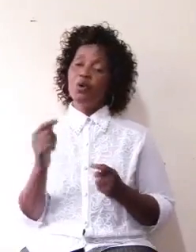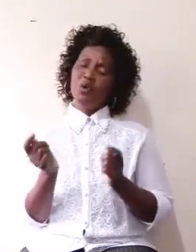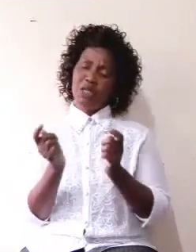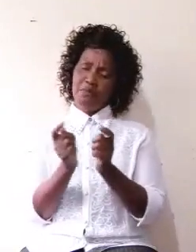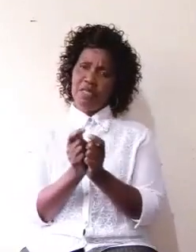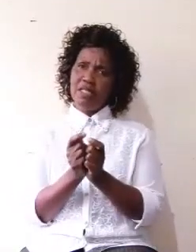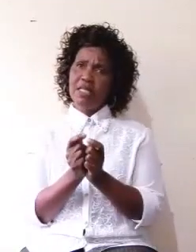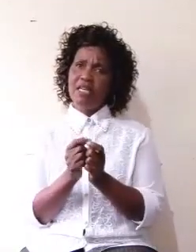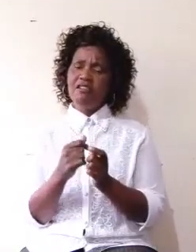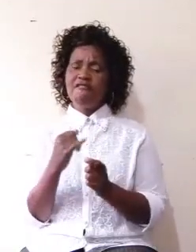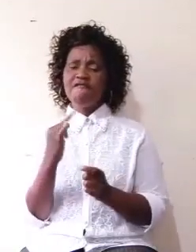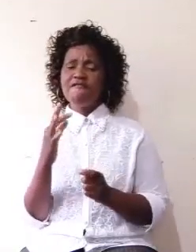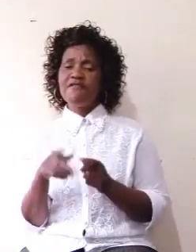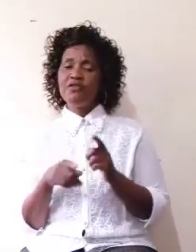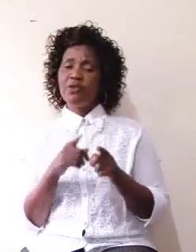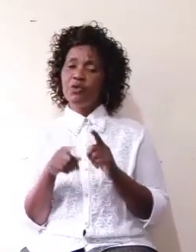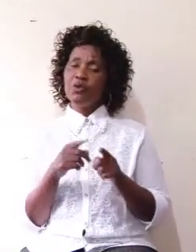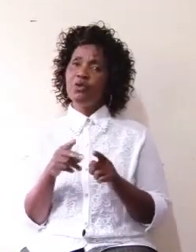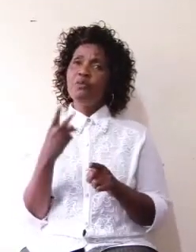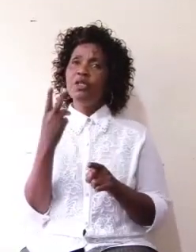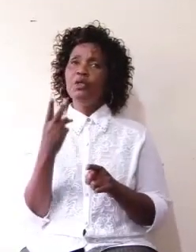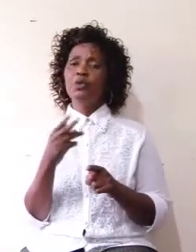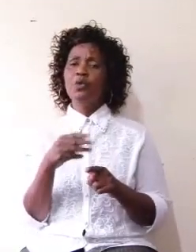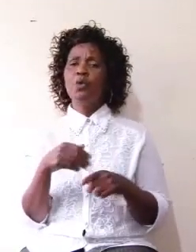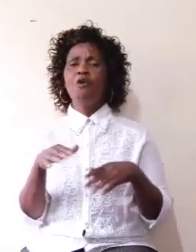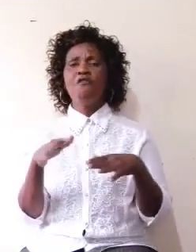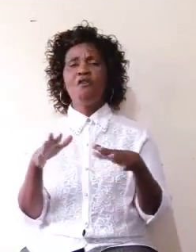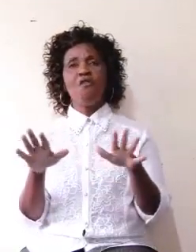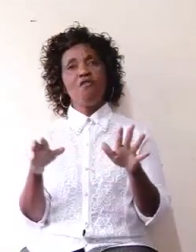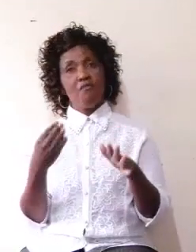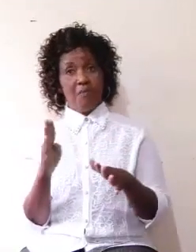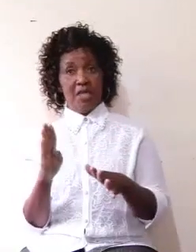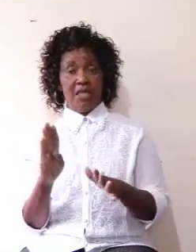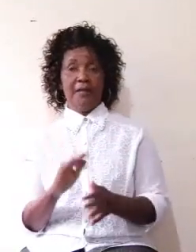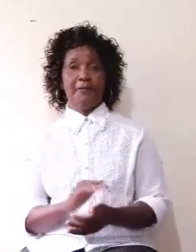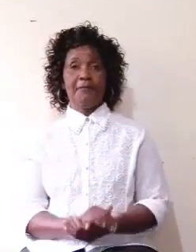Zvekuti baba vani kana kuti hazvina basa but